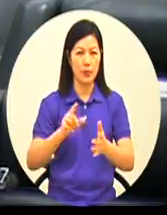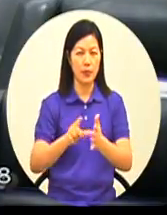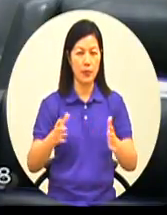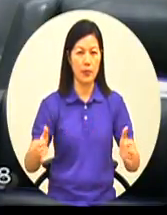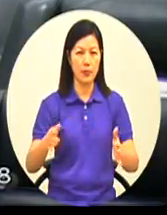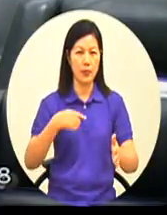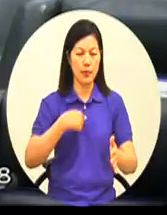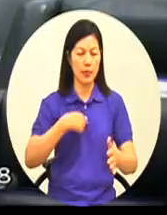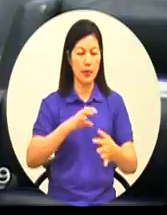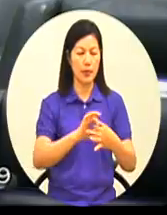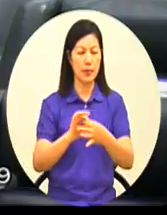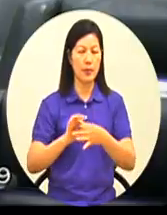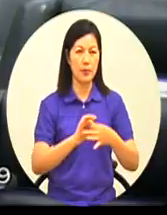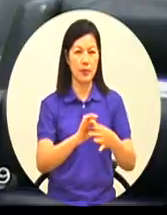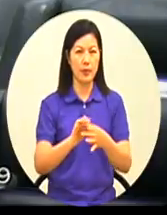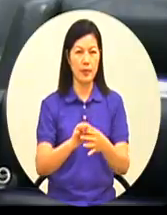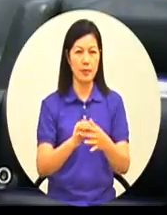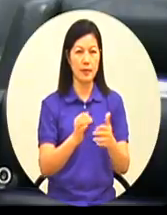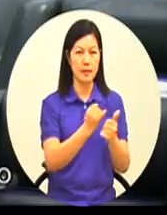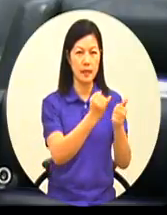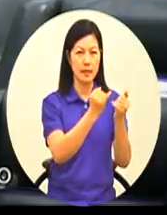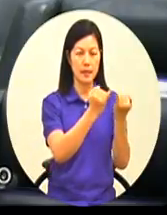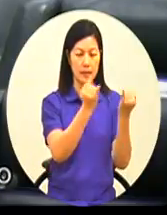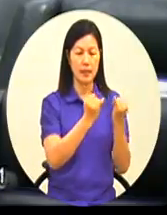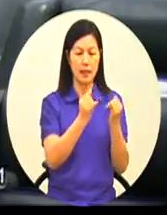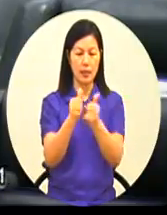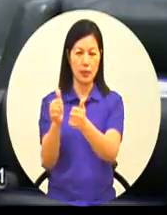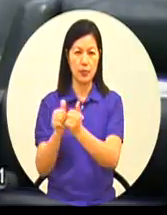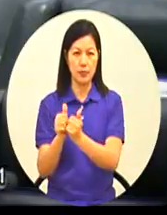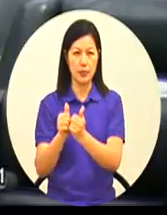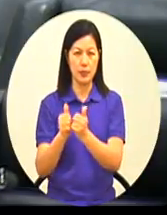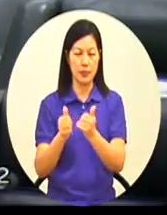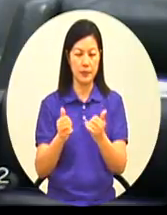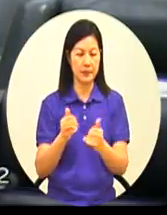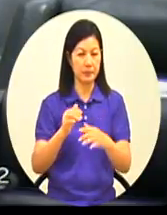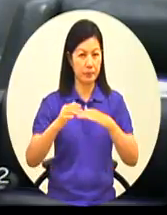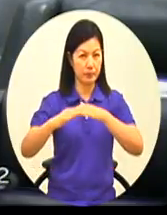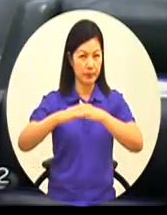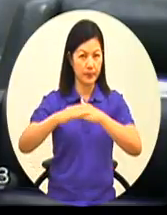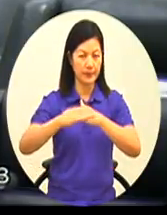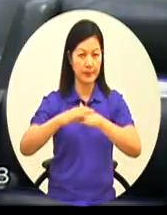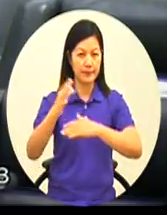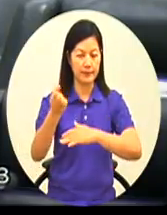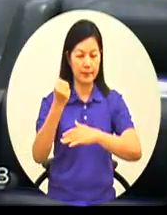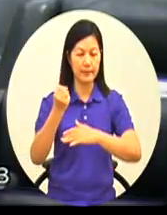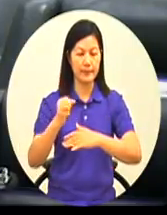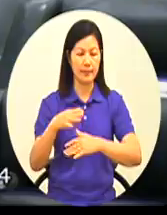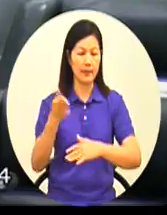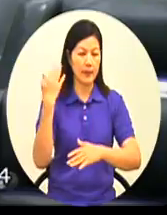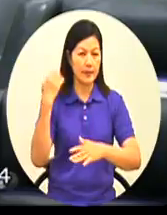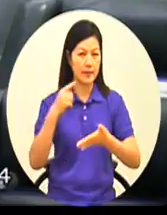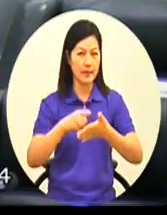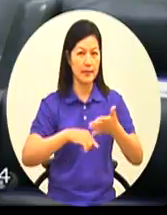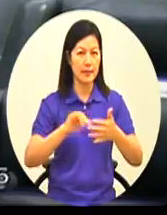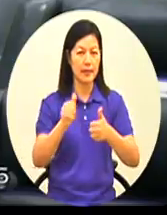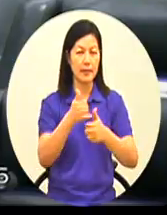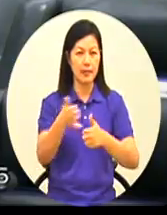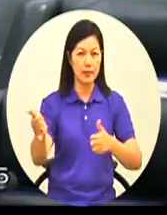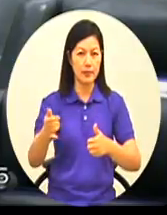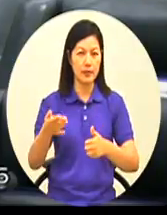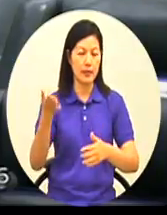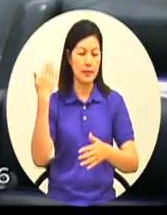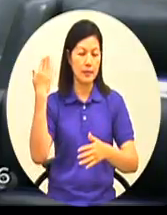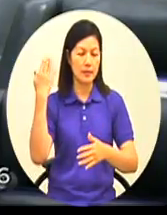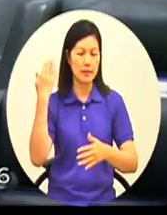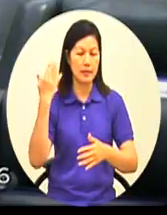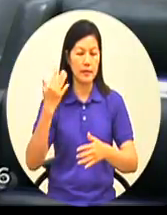关心的都是这个性别平等跟性别平权的问题。那过去也跟我们的简焕宗议员一起在上一任的